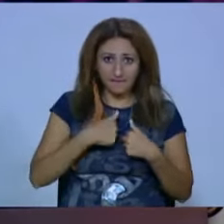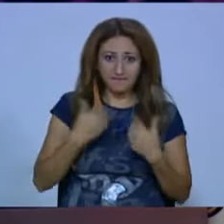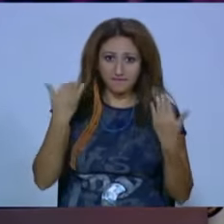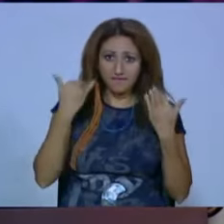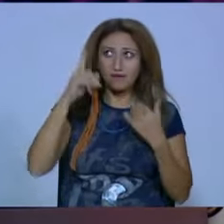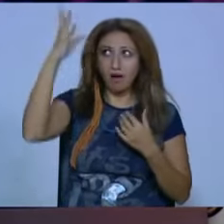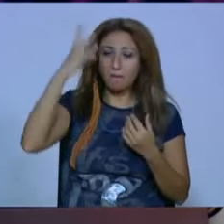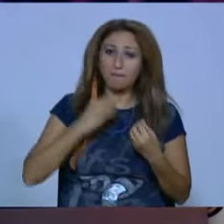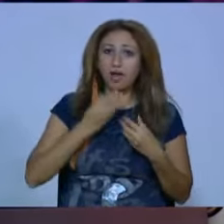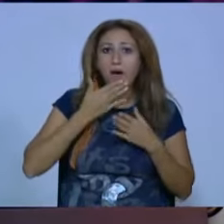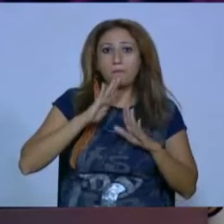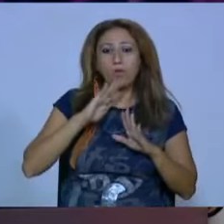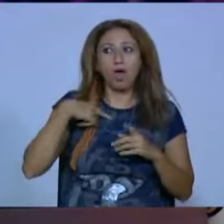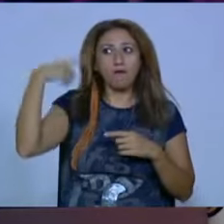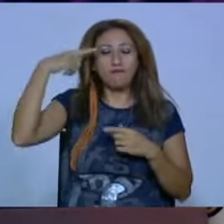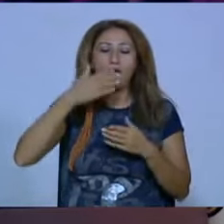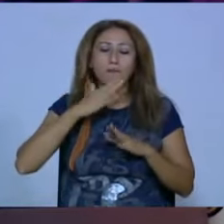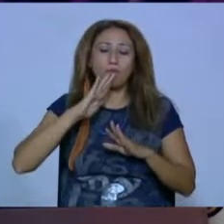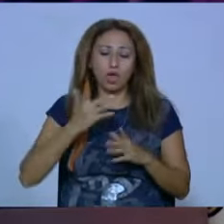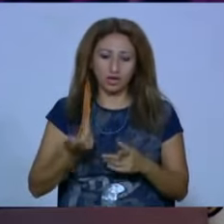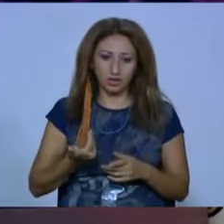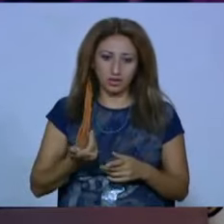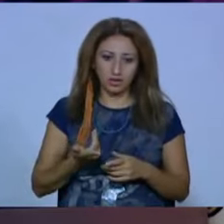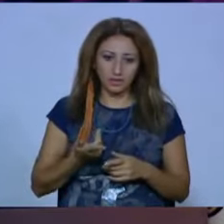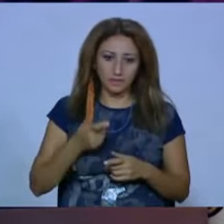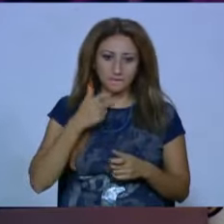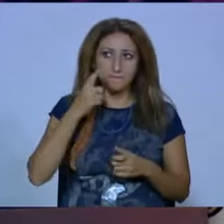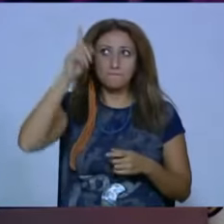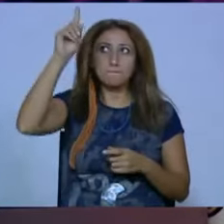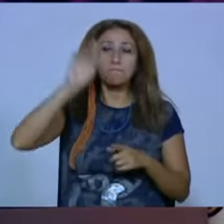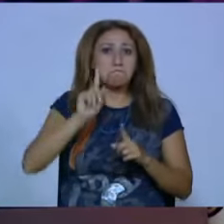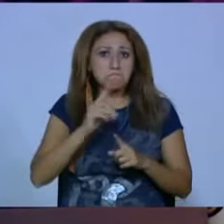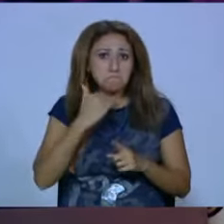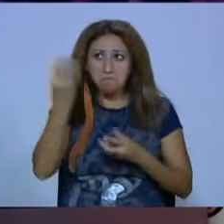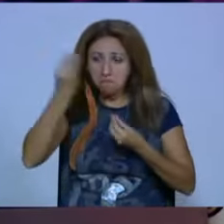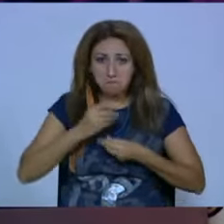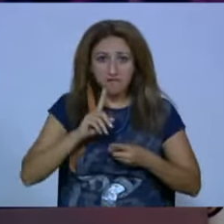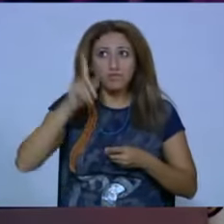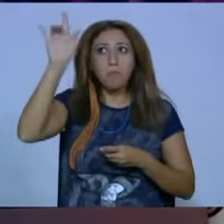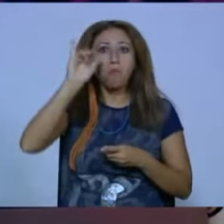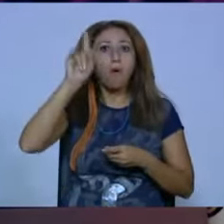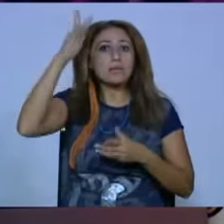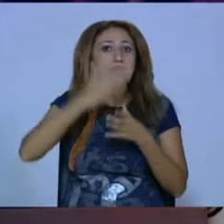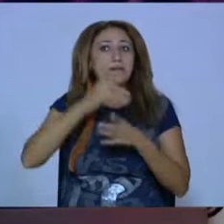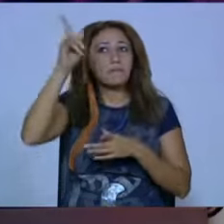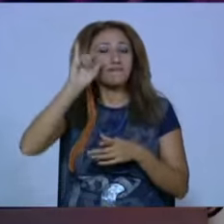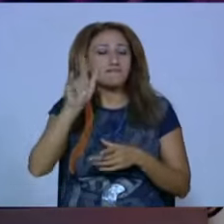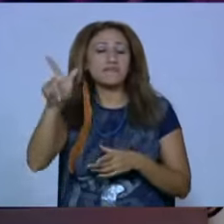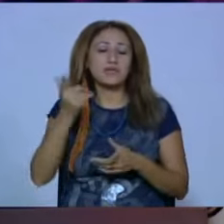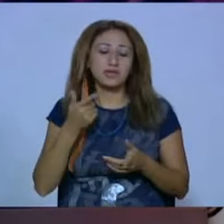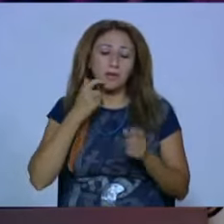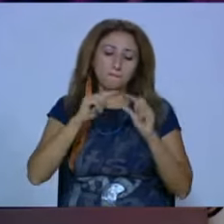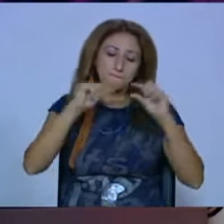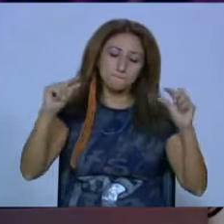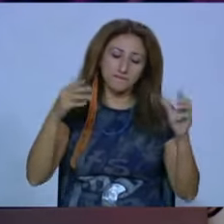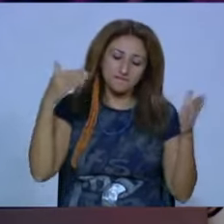كرم الله، وما ليس عندك من حكمه الله. والمقوله الاخيره: